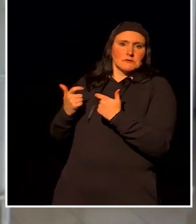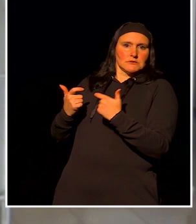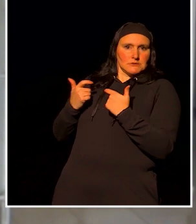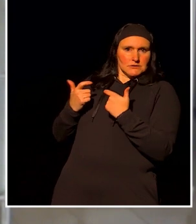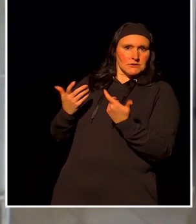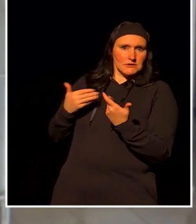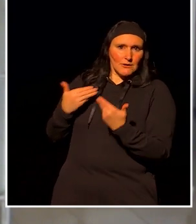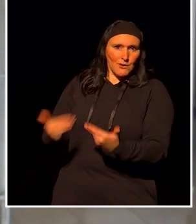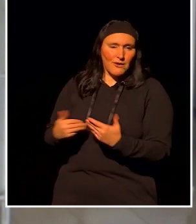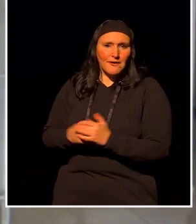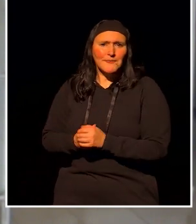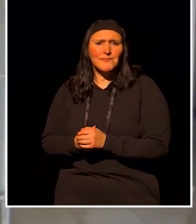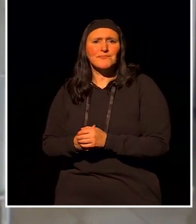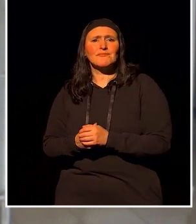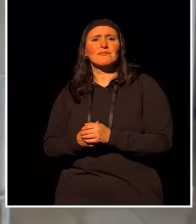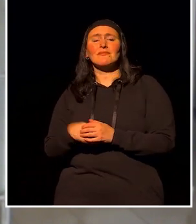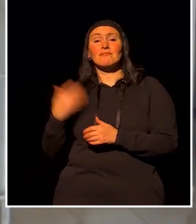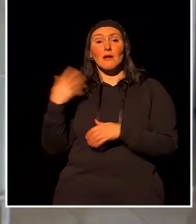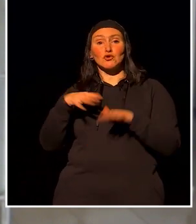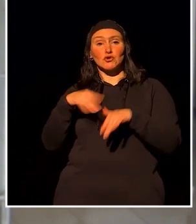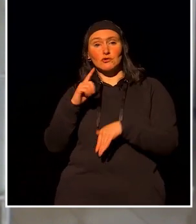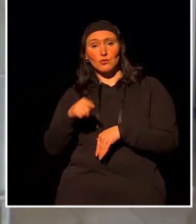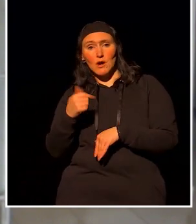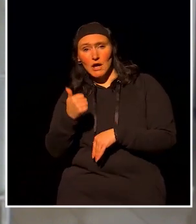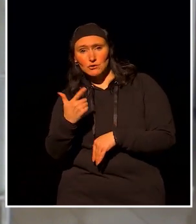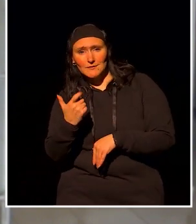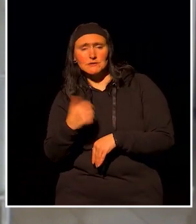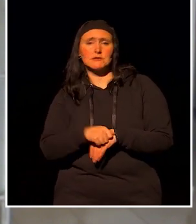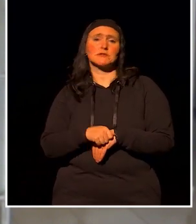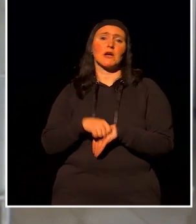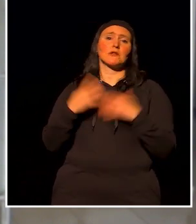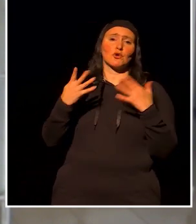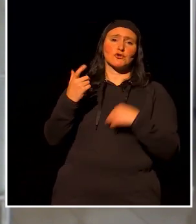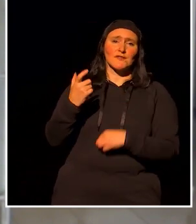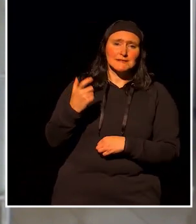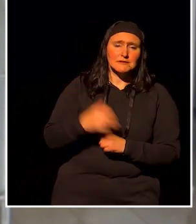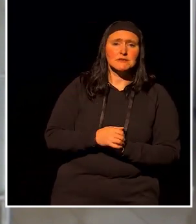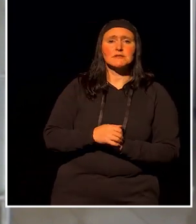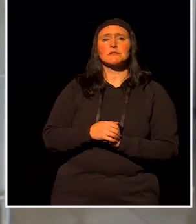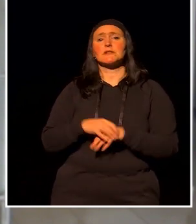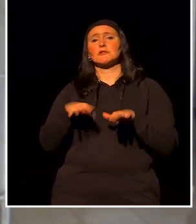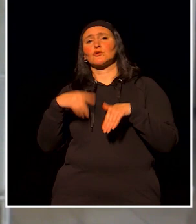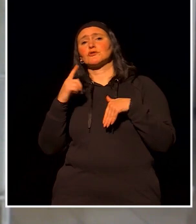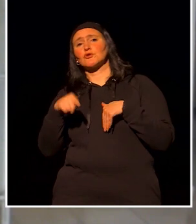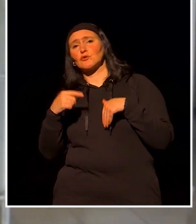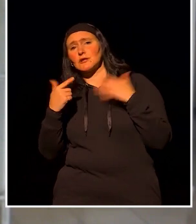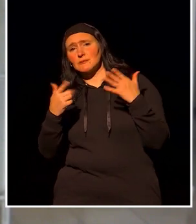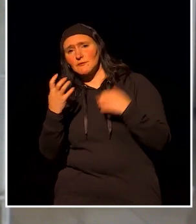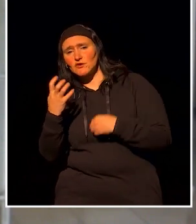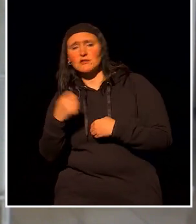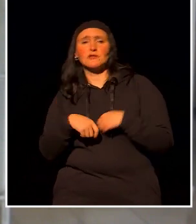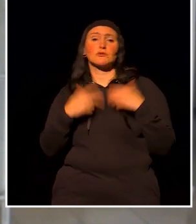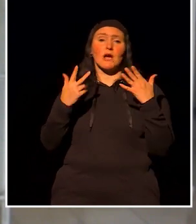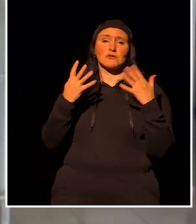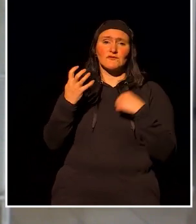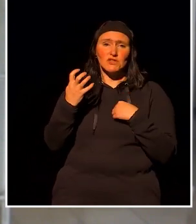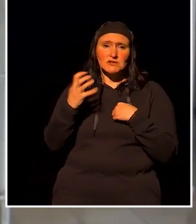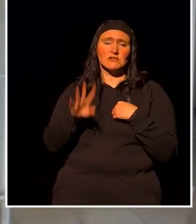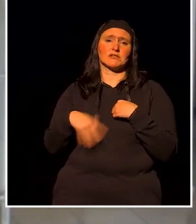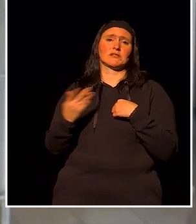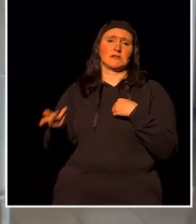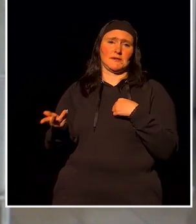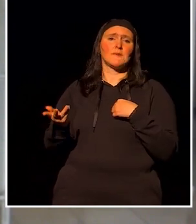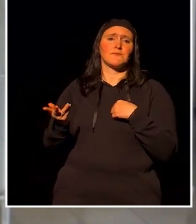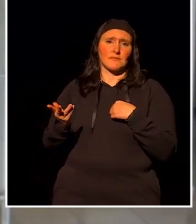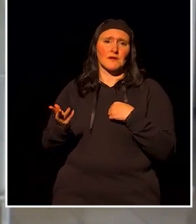Gewalt von 1921, von 1929, von 1947, 1948 wäre dieser Staat